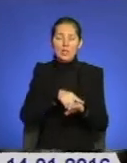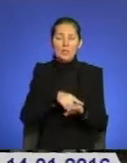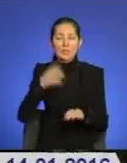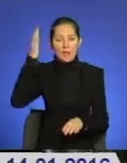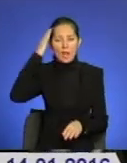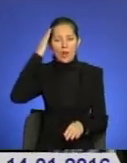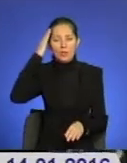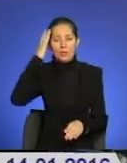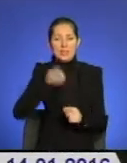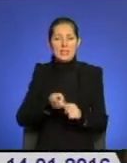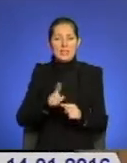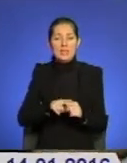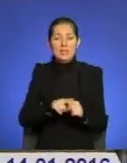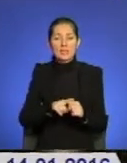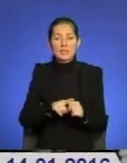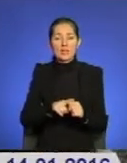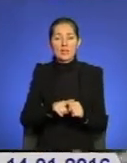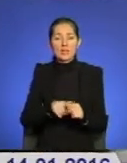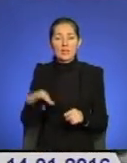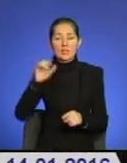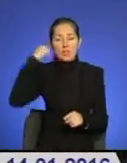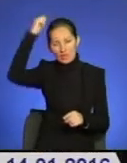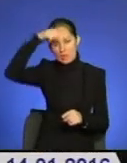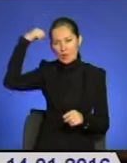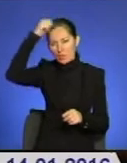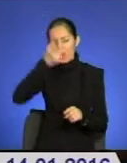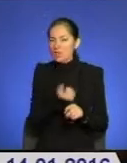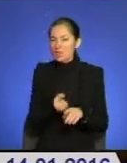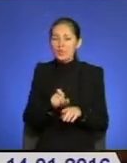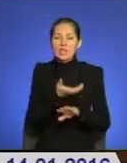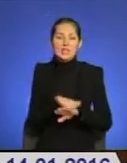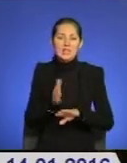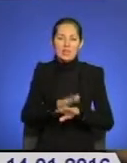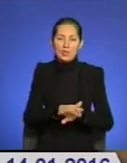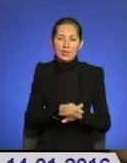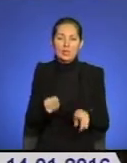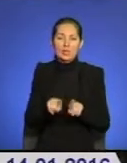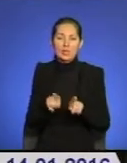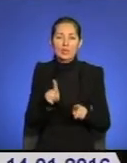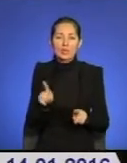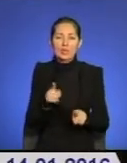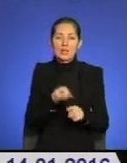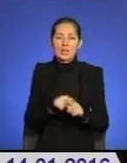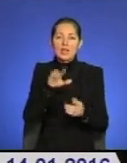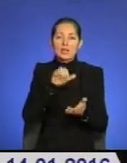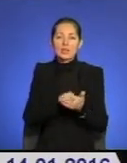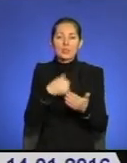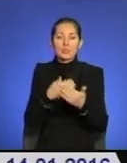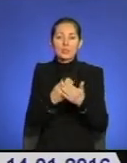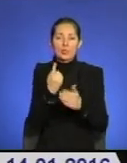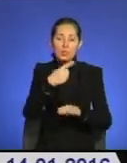голові це все намотати дуже тяжко. Так що це зайняло приблизно